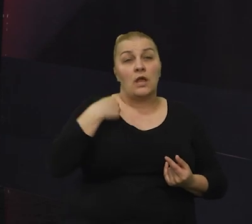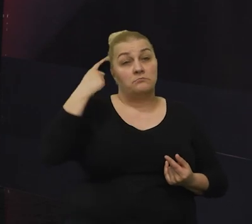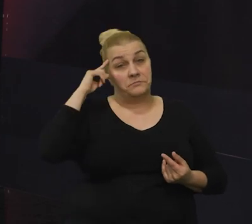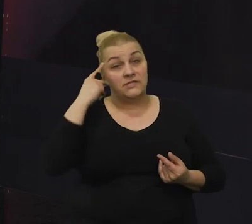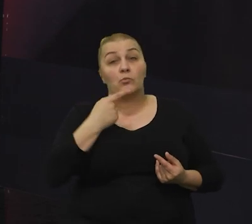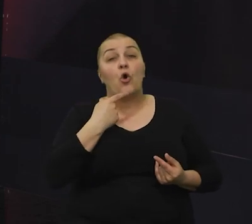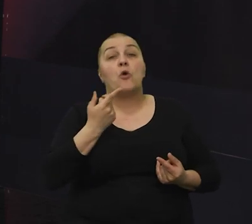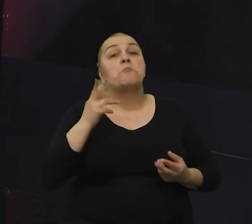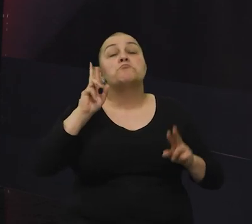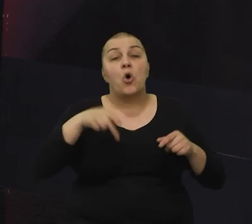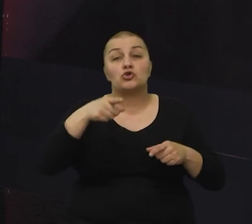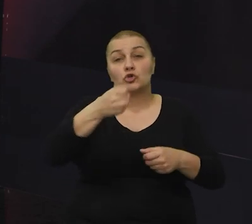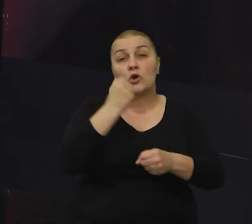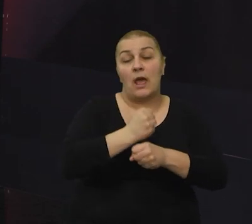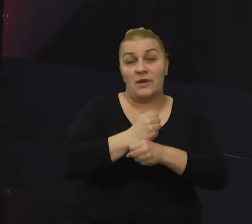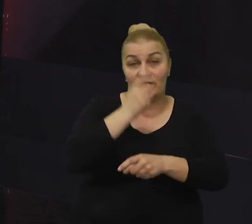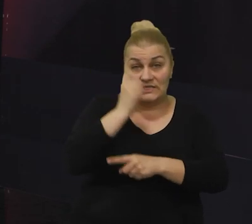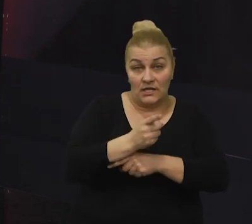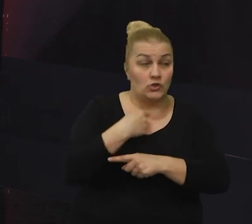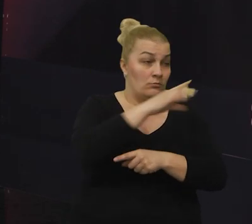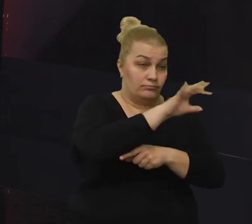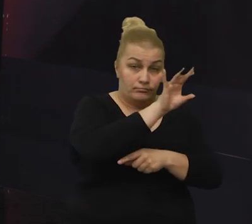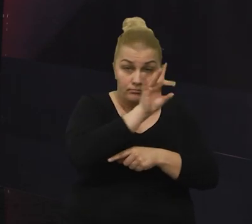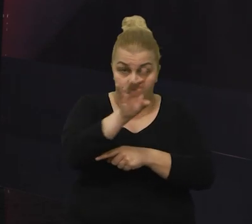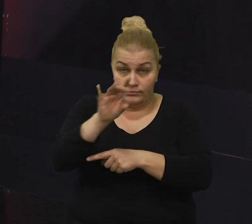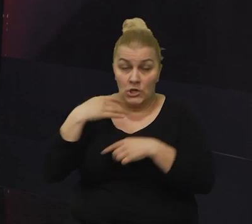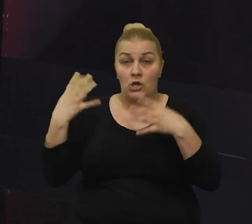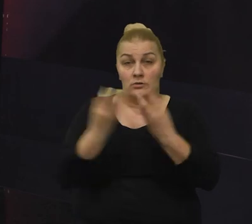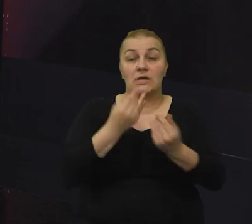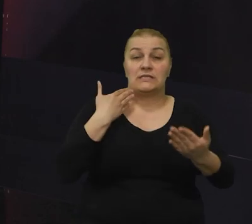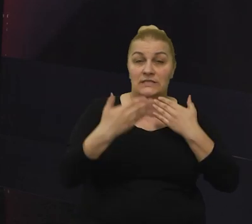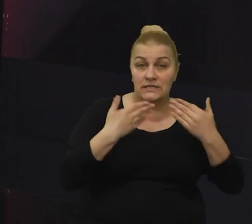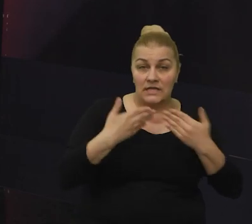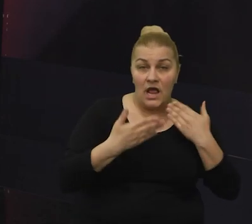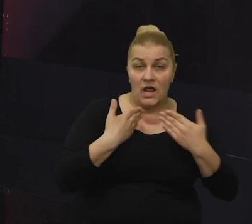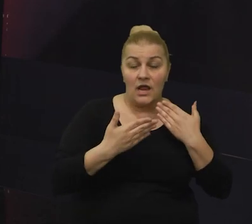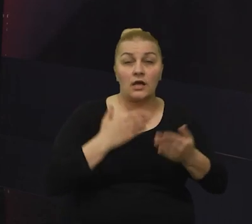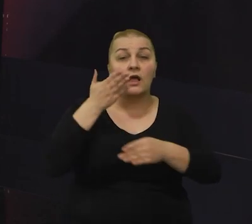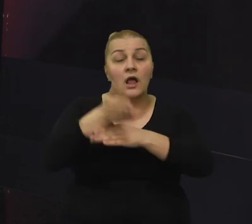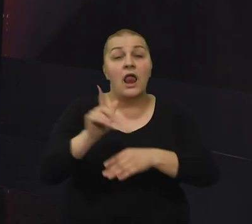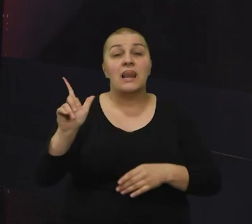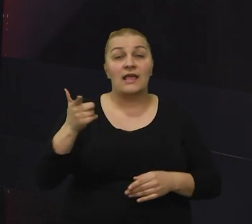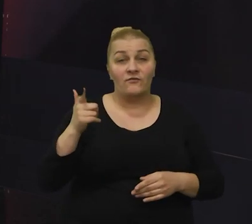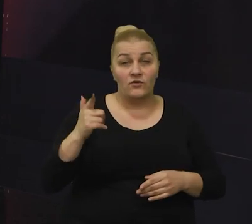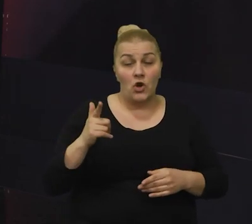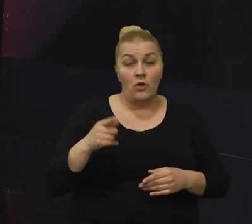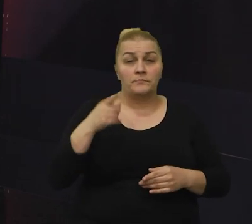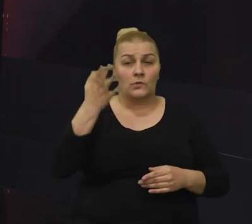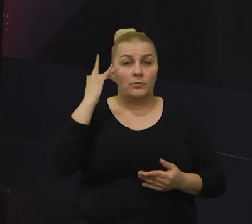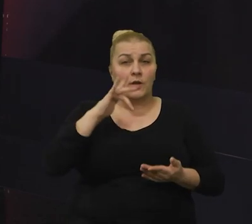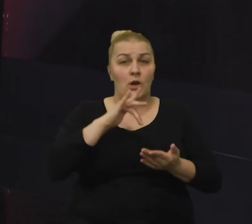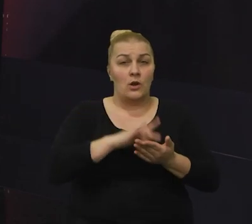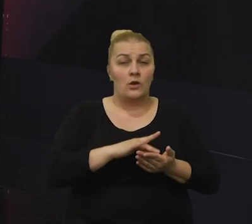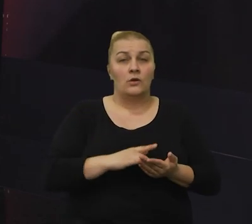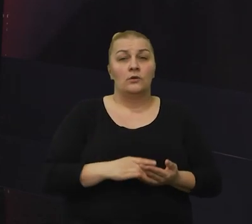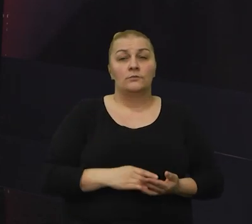one koje ja smatram da mogu izvršiti borbene zadatke i da idem na jedan sastanak u Livnu. Taj sastanak je